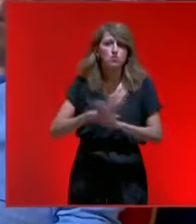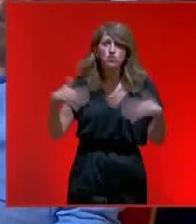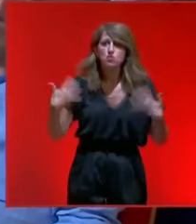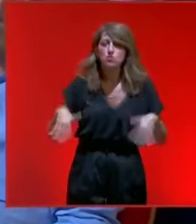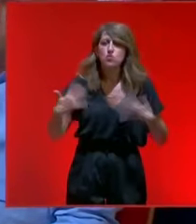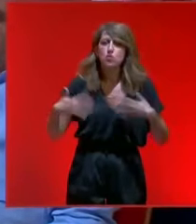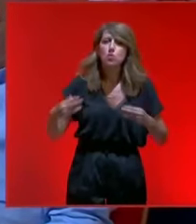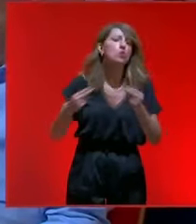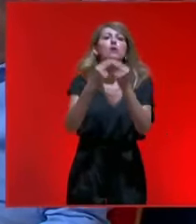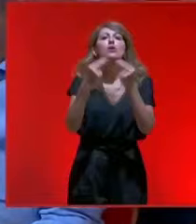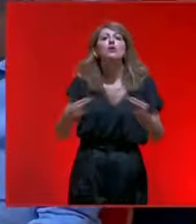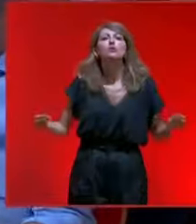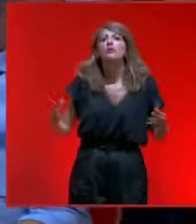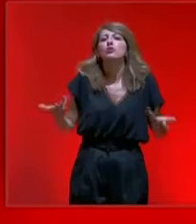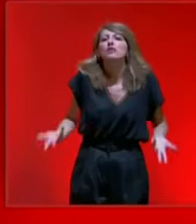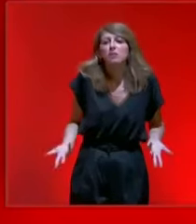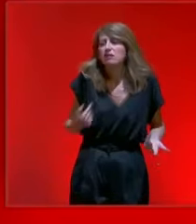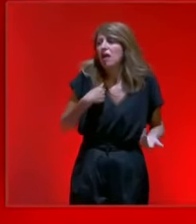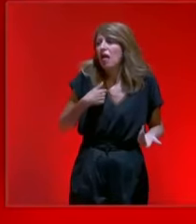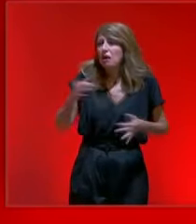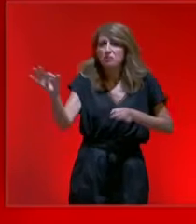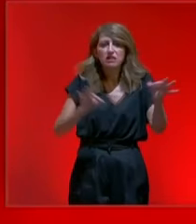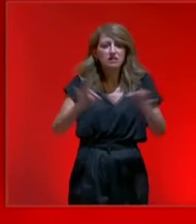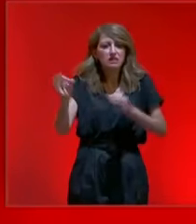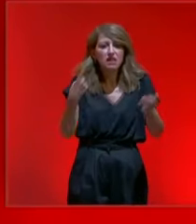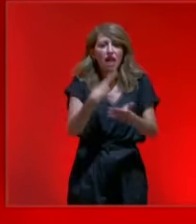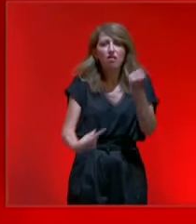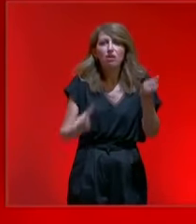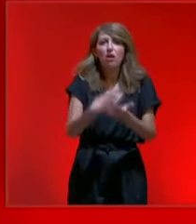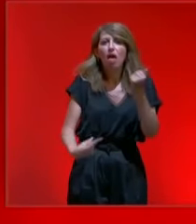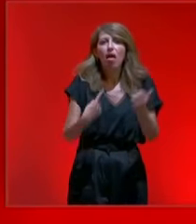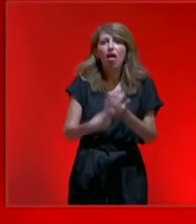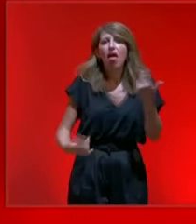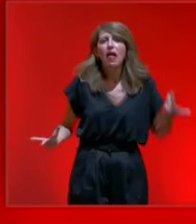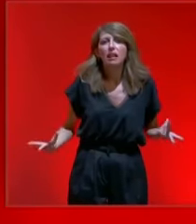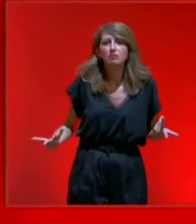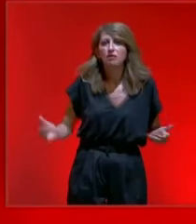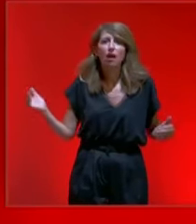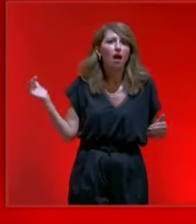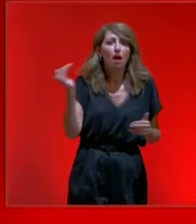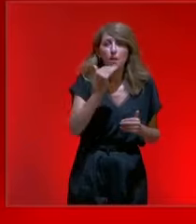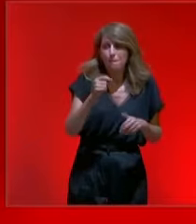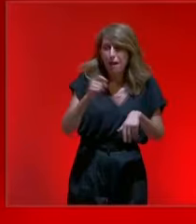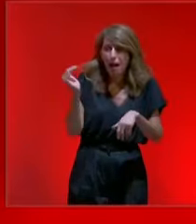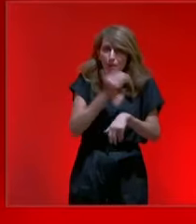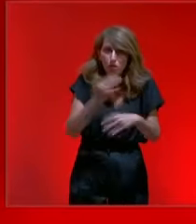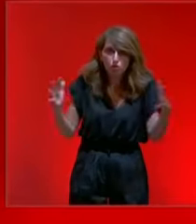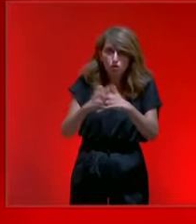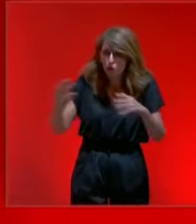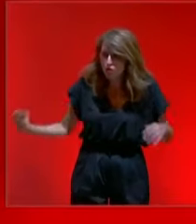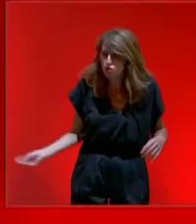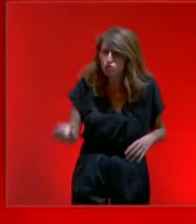οποίο δεκαετίες ο χώρος μας μιλά με έμφαση και με ένταση. Η